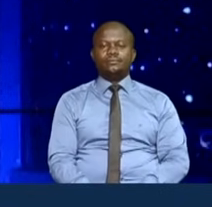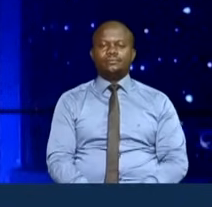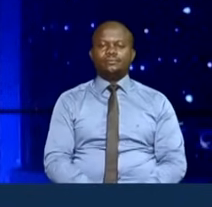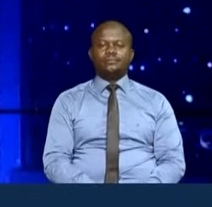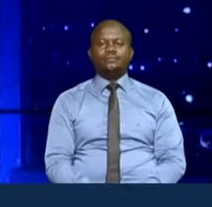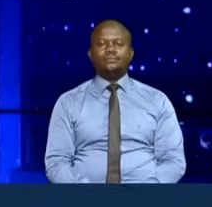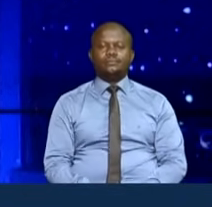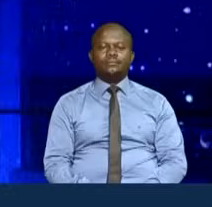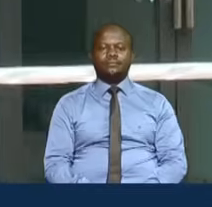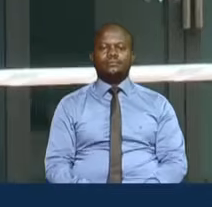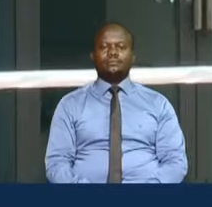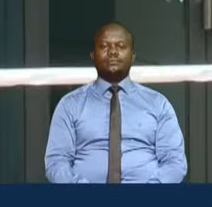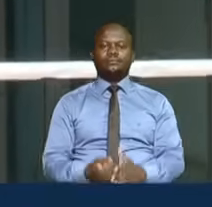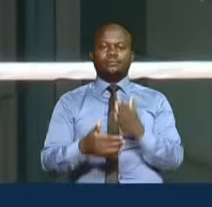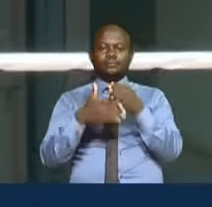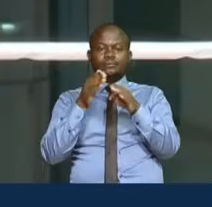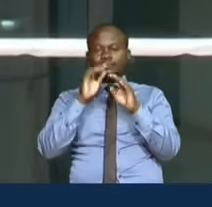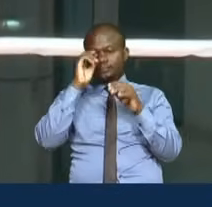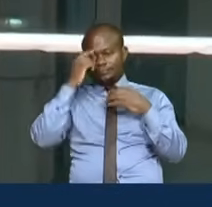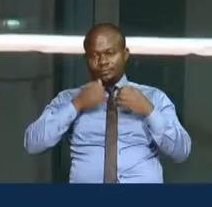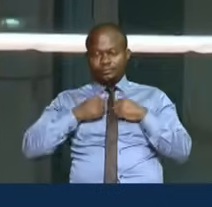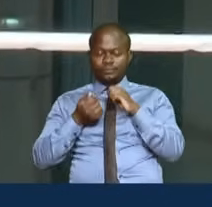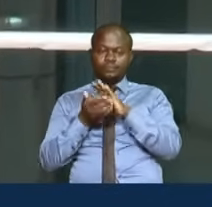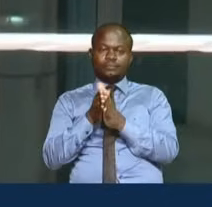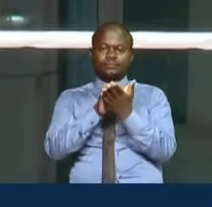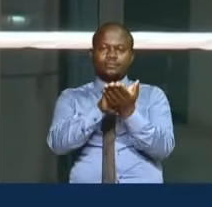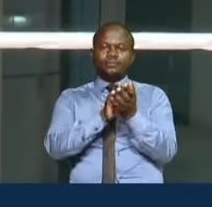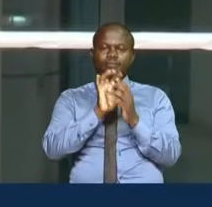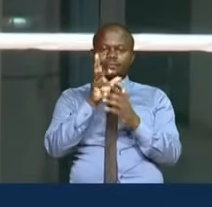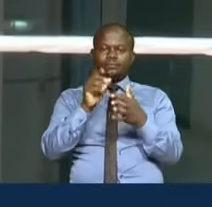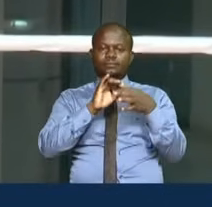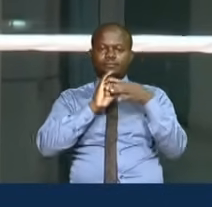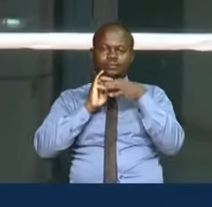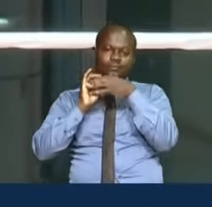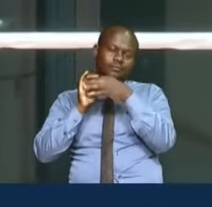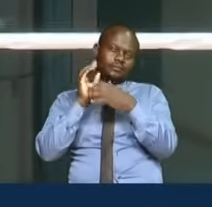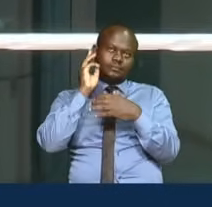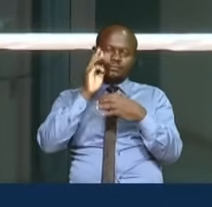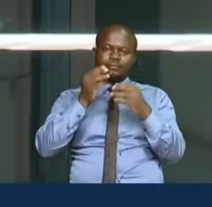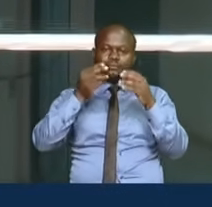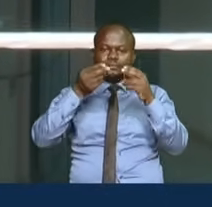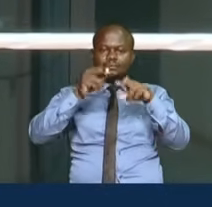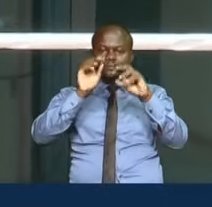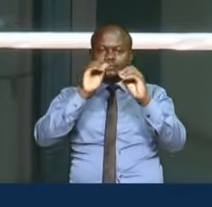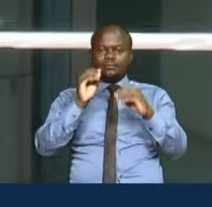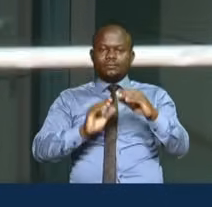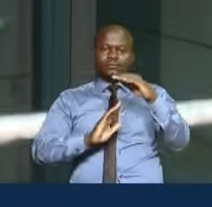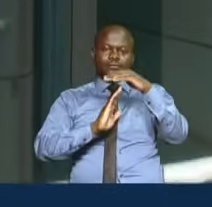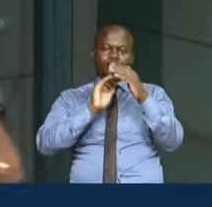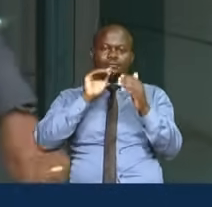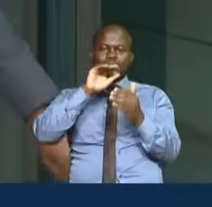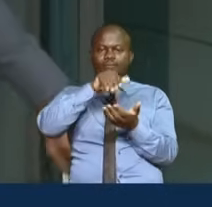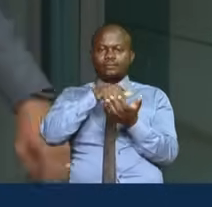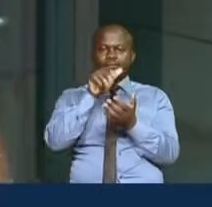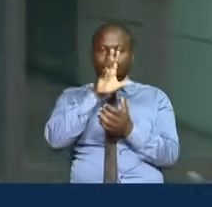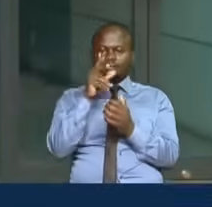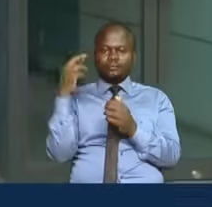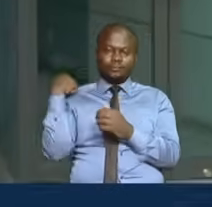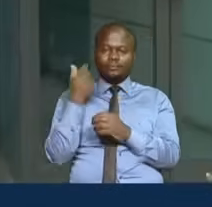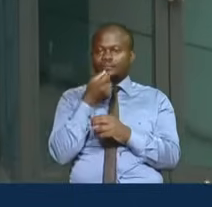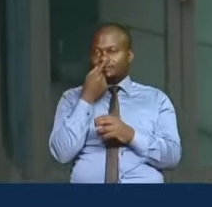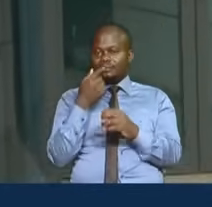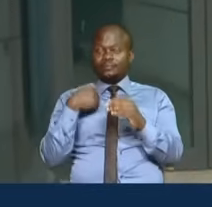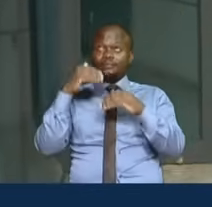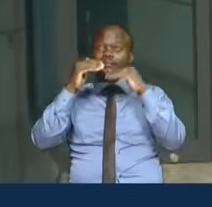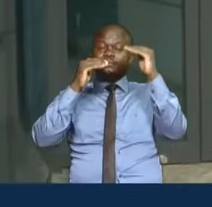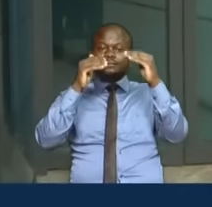Desire. Iyi nyubako leta y'u Rwanda yashyikirije umuryango wa Afurika yunze ubumwe ngo izabe icyicaro gikuru cy'ikigo nyafurika gishinzwe ibijyanye n'imiti ifite